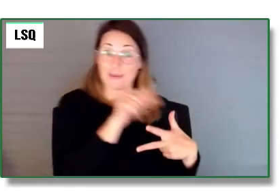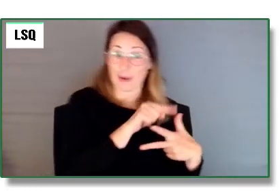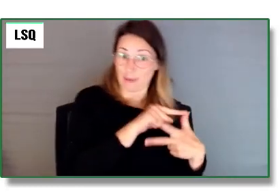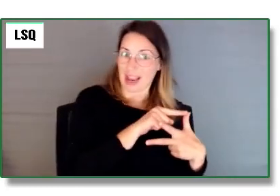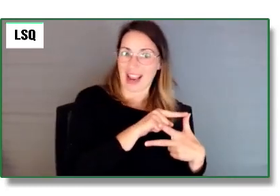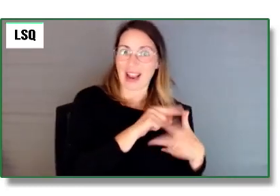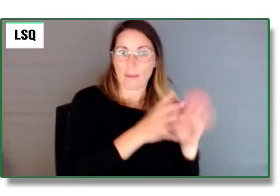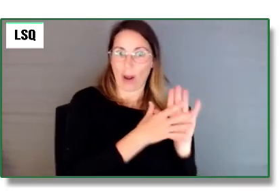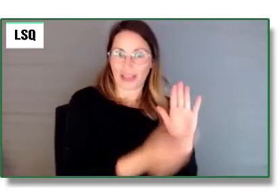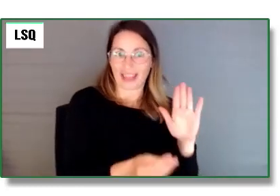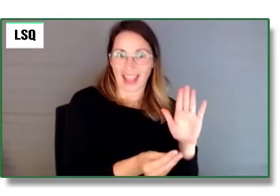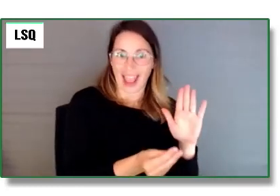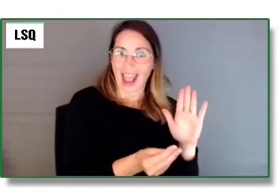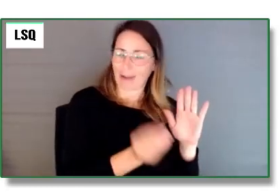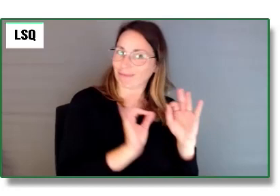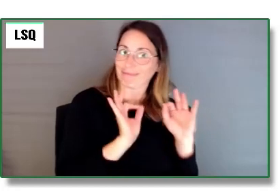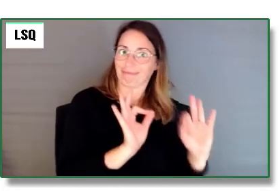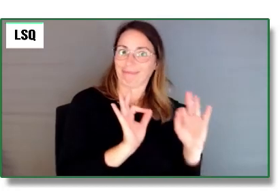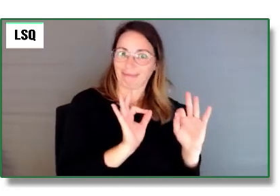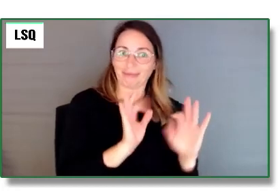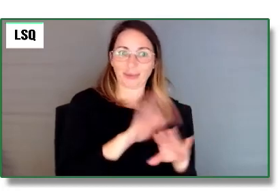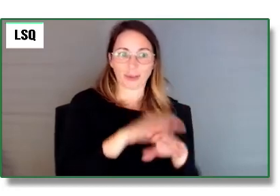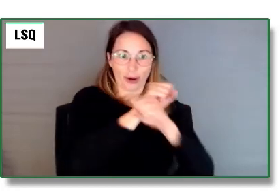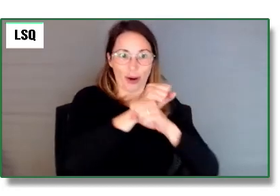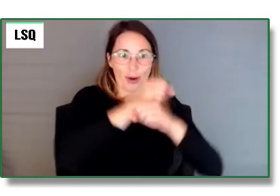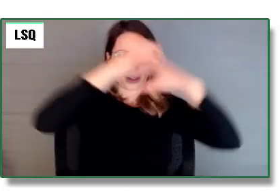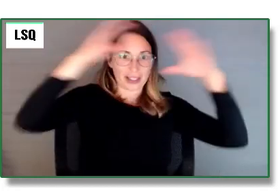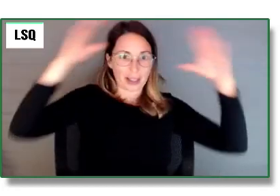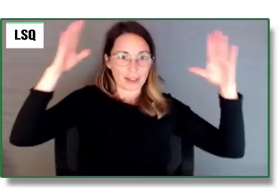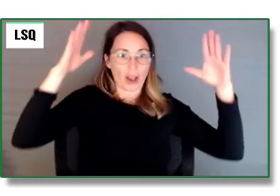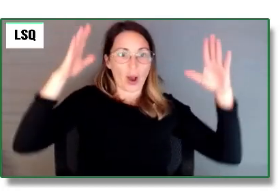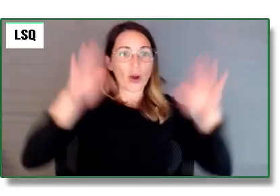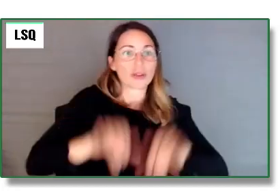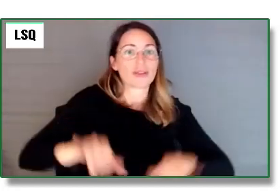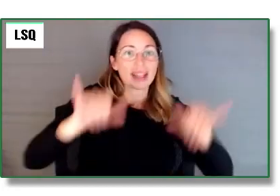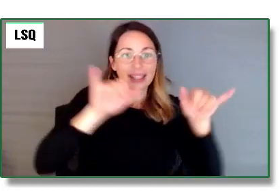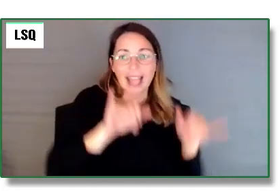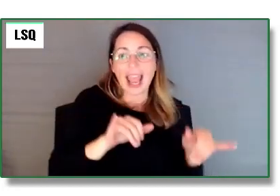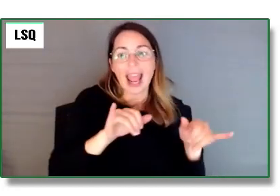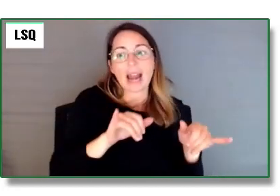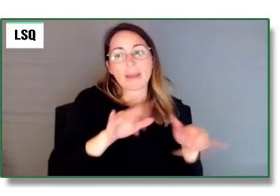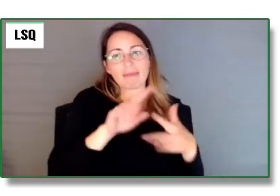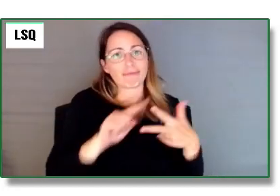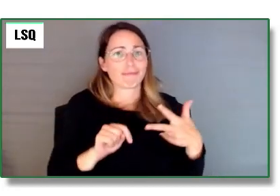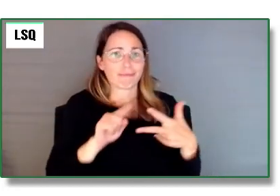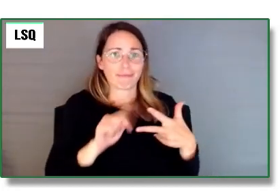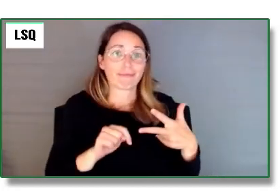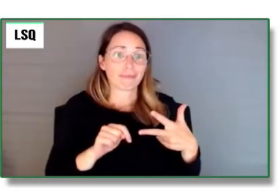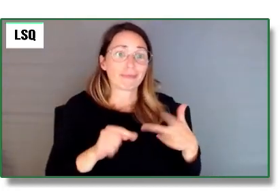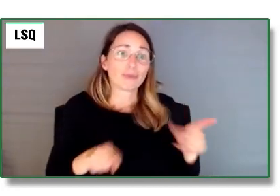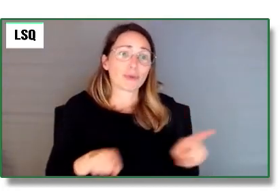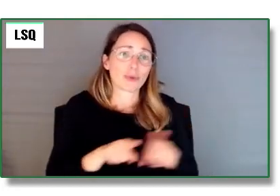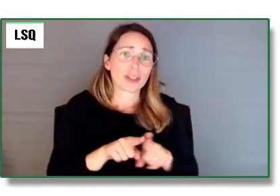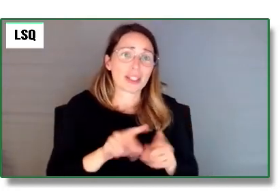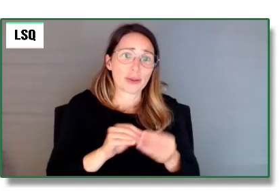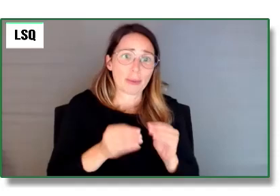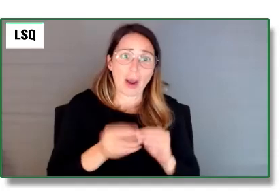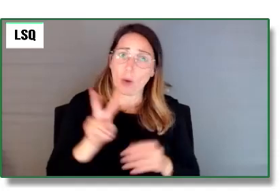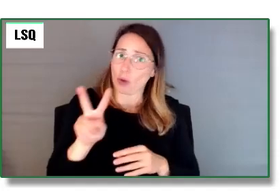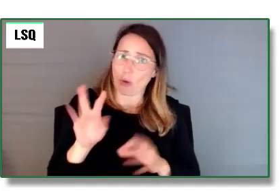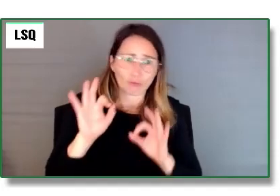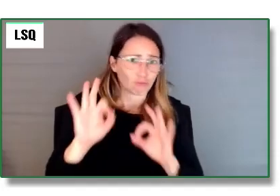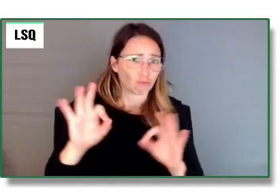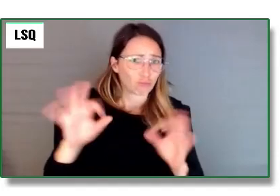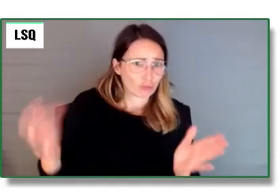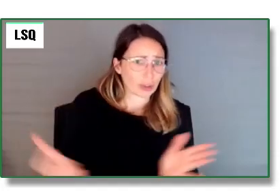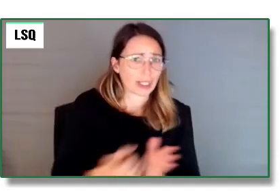conception environnementale universelle, mais les 2 autres cafés l'étaient aussi. Le numéro 2 a très bien réussi à rendre l'information accessible